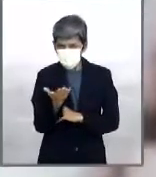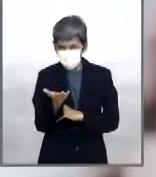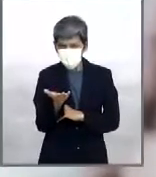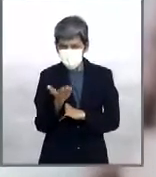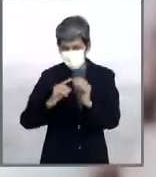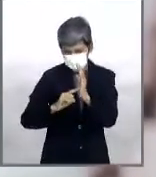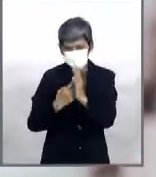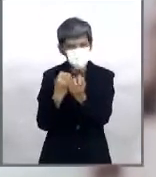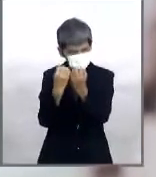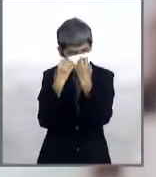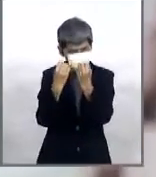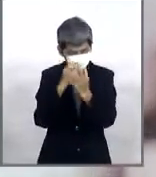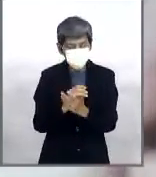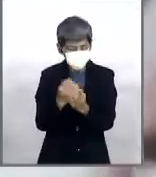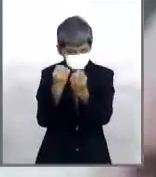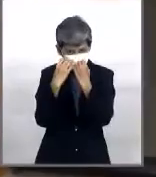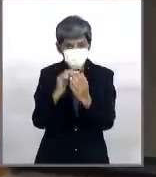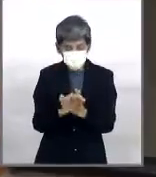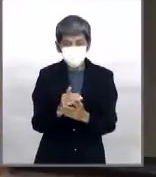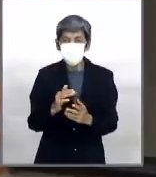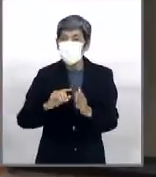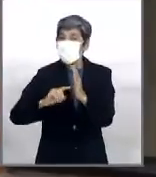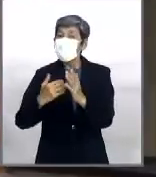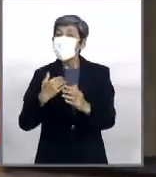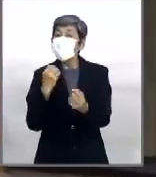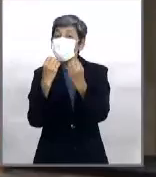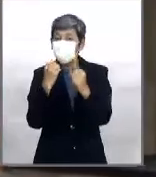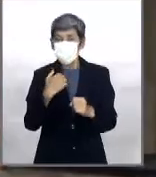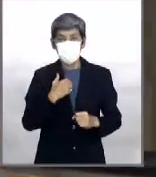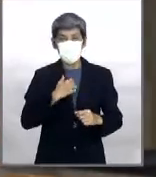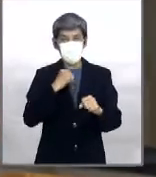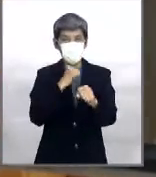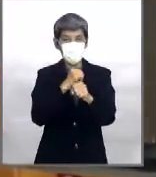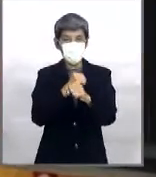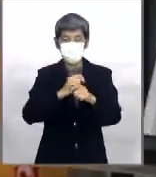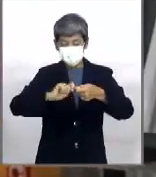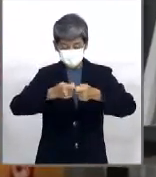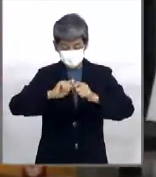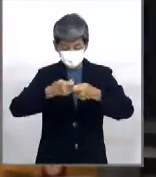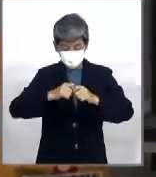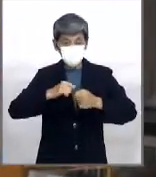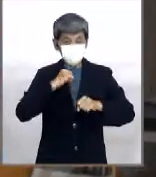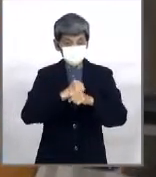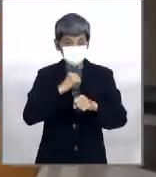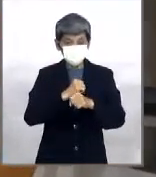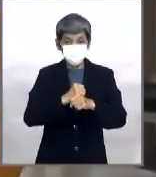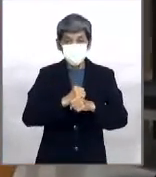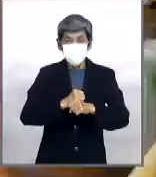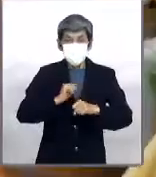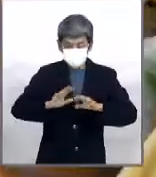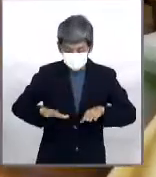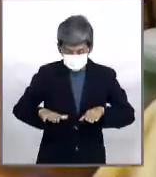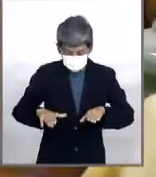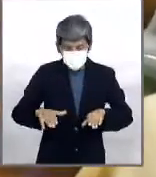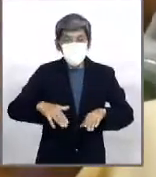อเริ่มต้นนะคะพี ่ ช่วยสอนหน่อย ก็ได้เลยบอกว่าปกติเนี่ยนอกจากผมจะทำงานพวกถักแล้วเนี่ยผมยังทำงานเย็บด้วย เย็บ